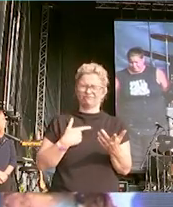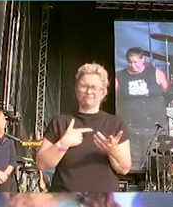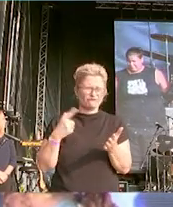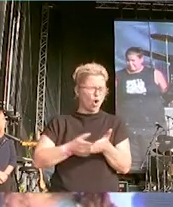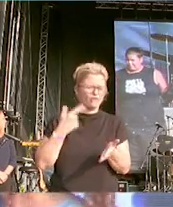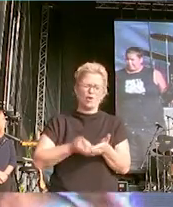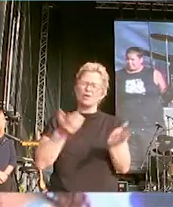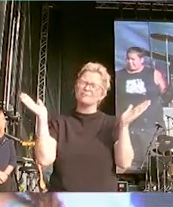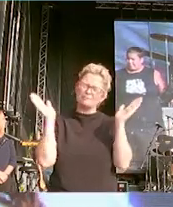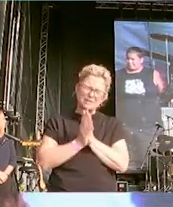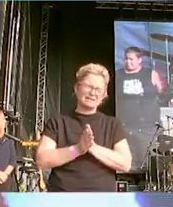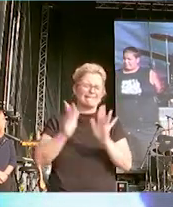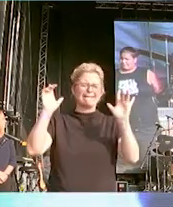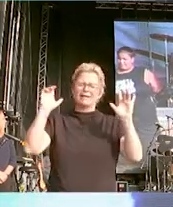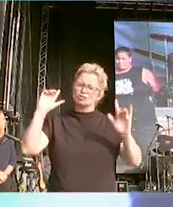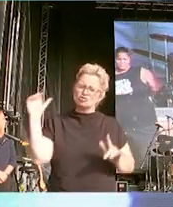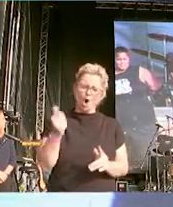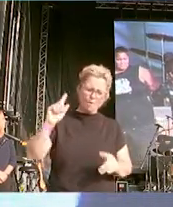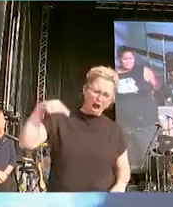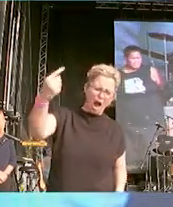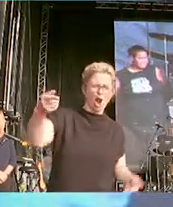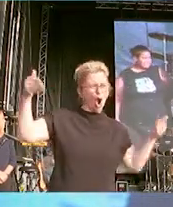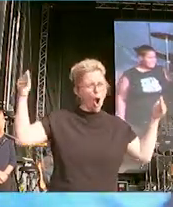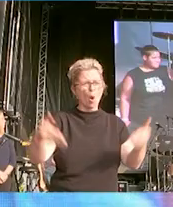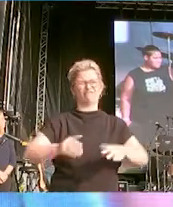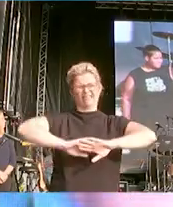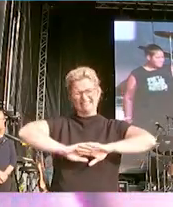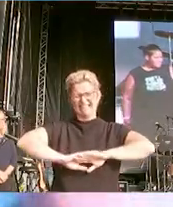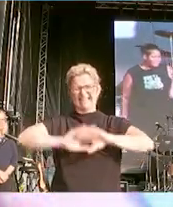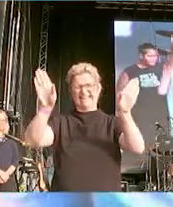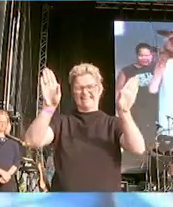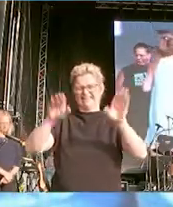Opfer. Ist es noch nicht fertig?